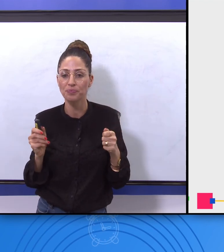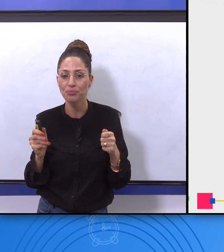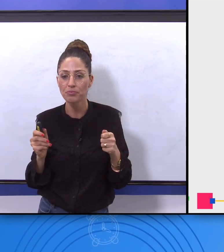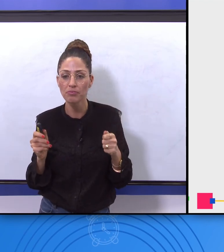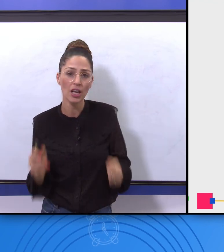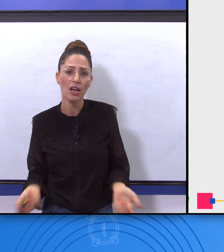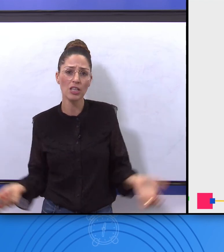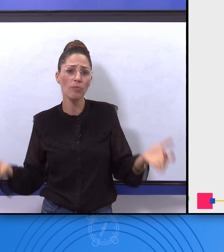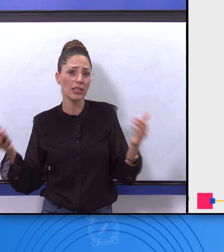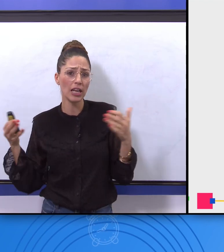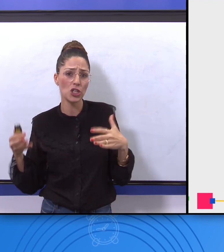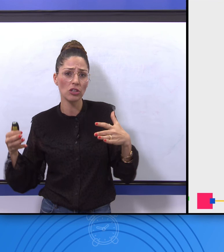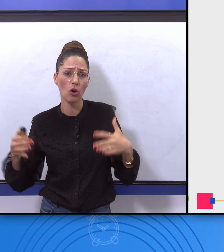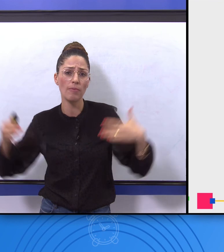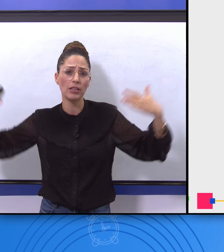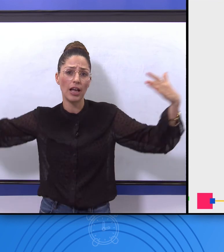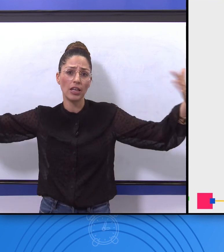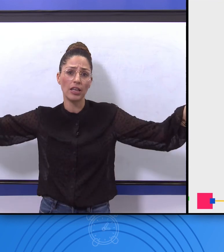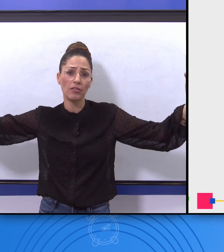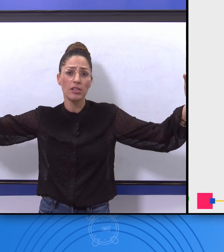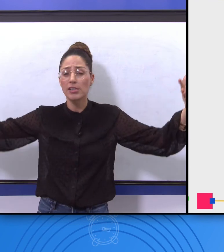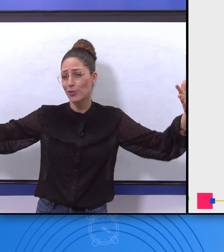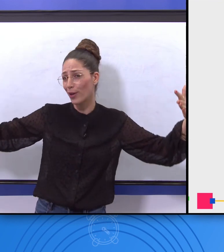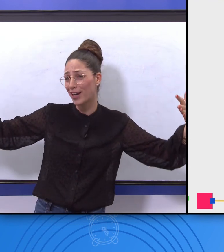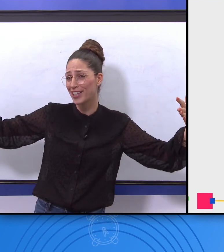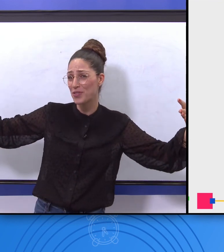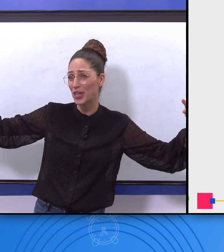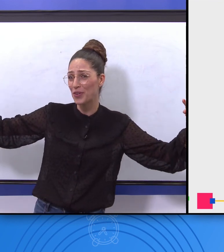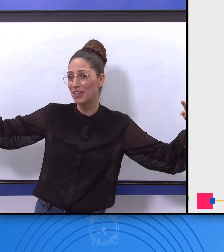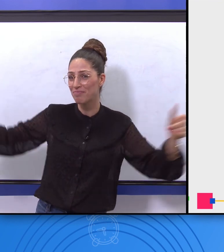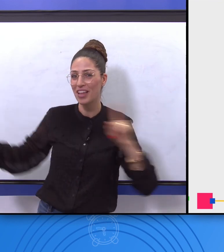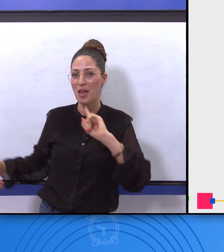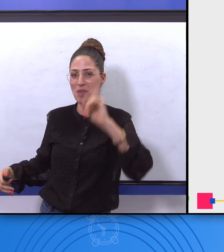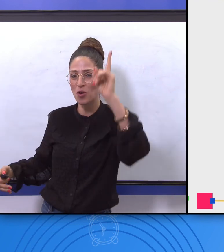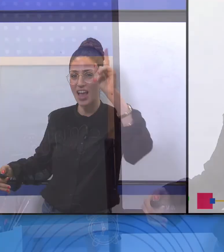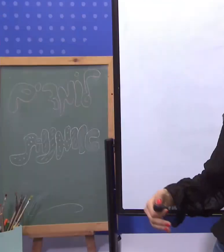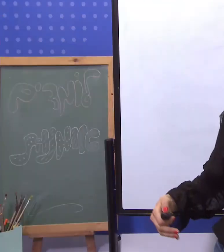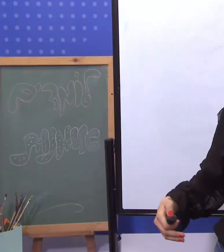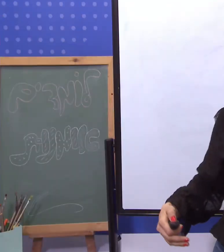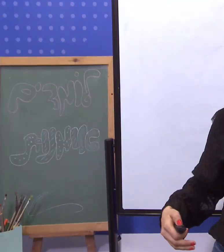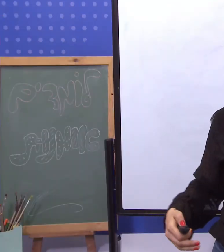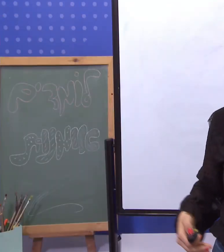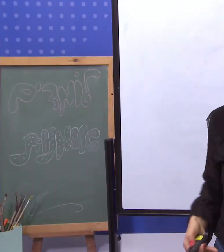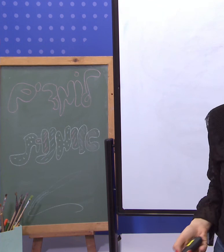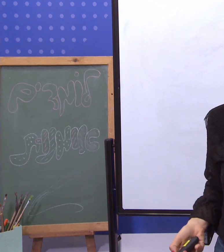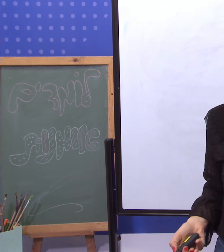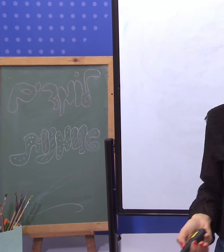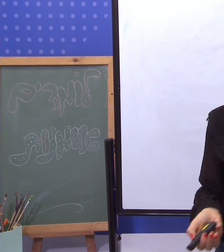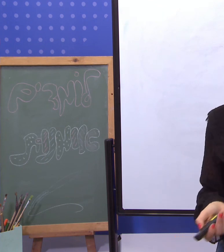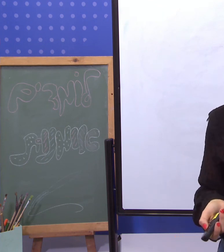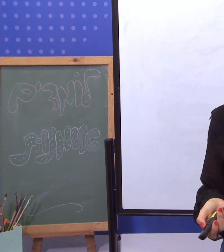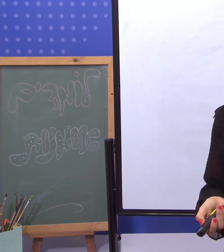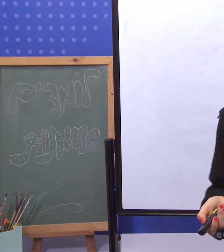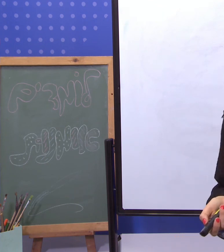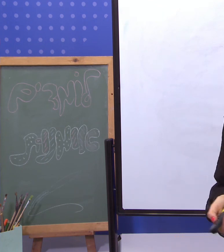סימטרי. אז או מנדלה אישית, או מנדלה ענקית. זוכרים איך הילדים שלי אומרים? מעולה, ענקיסטית.